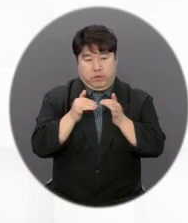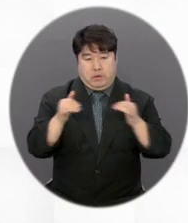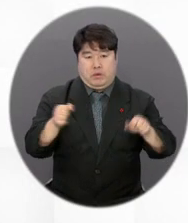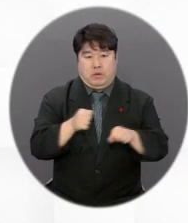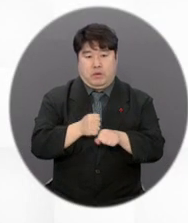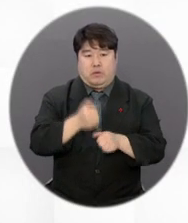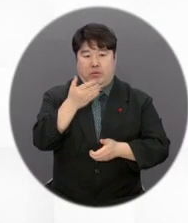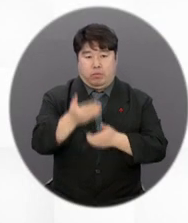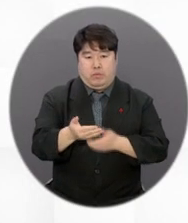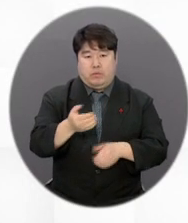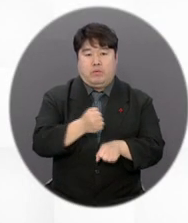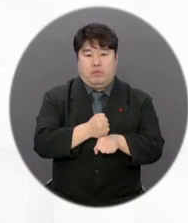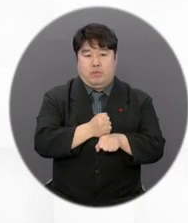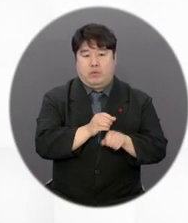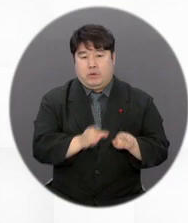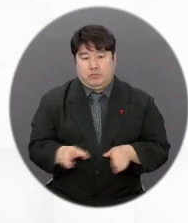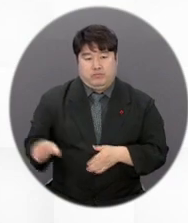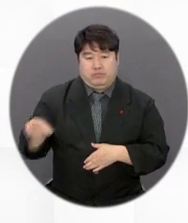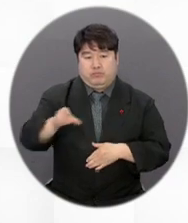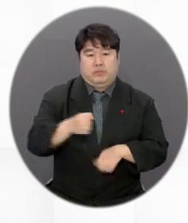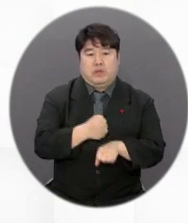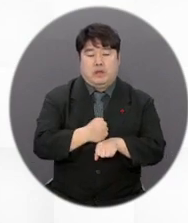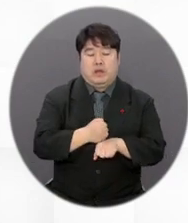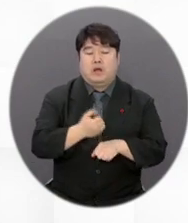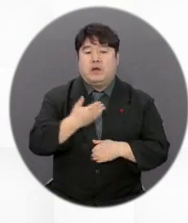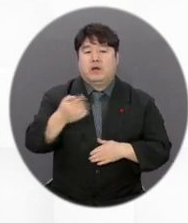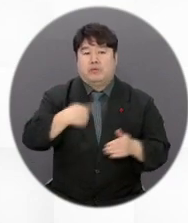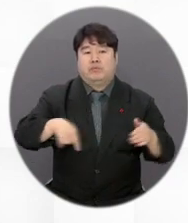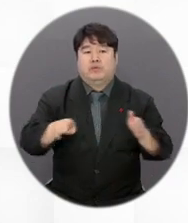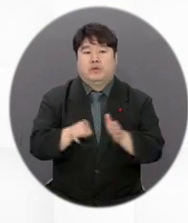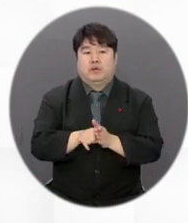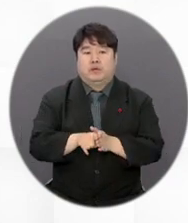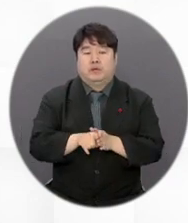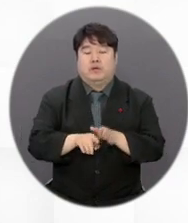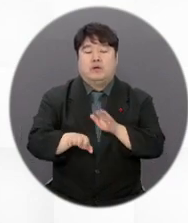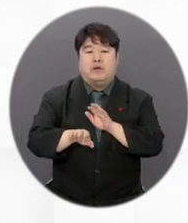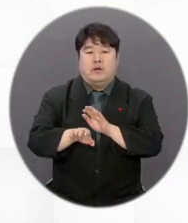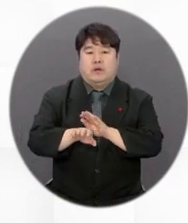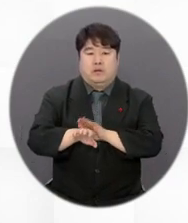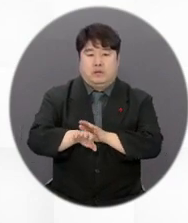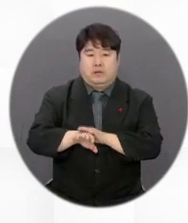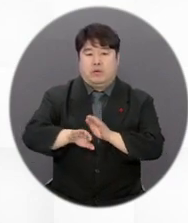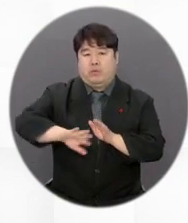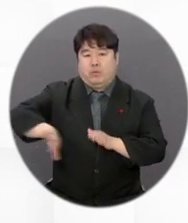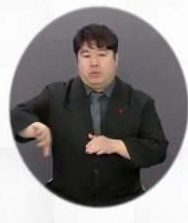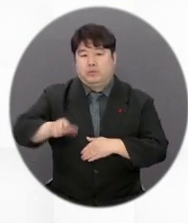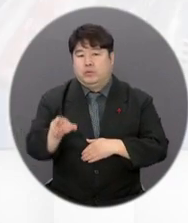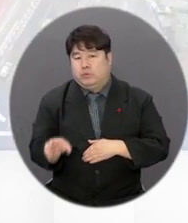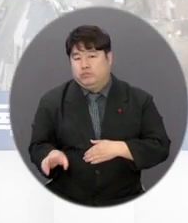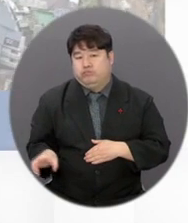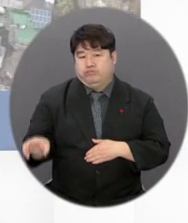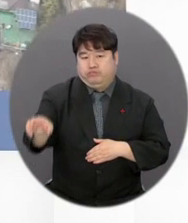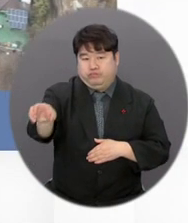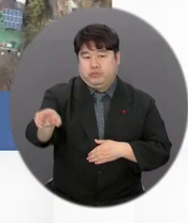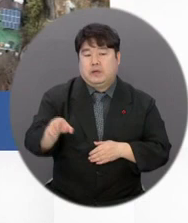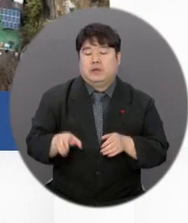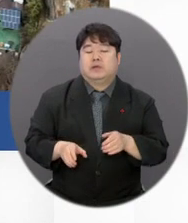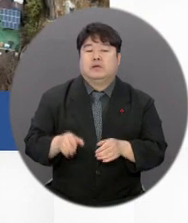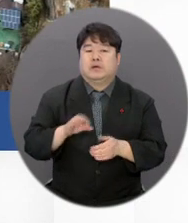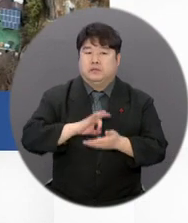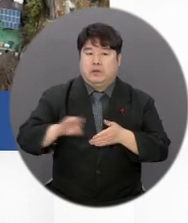통상 고속도로나 순환도로에 들어서거나 빠져나오기 위해서는 도로의 가장 오른쪽, 가장자리 차로를